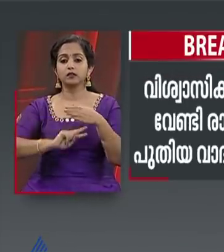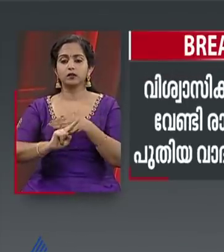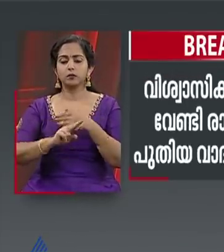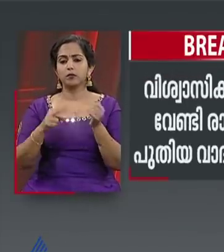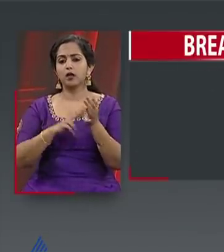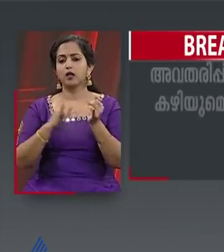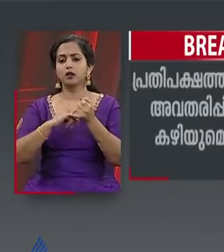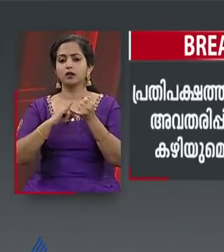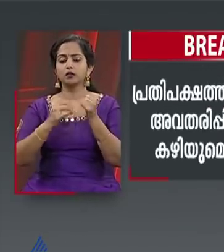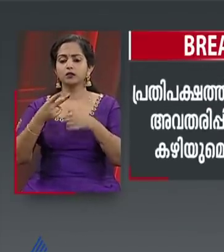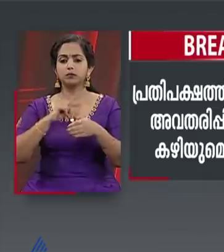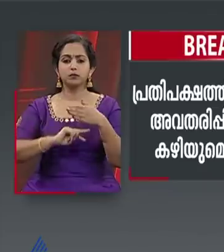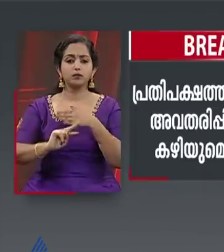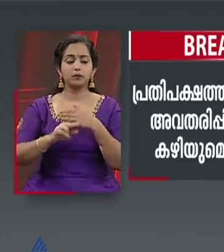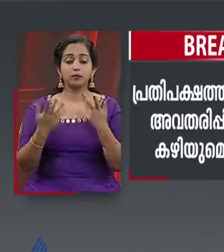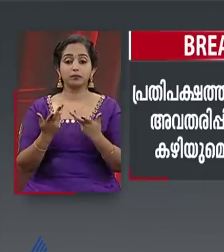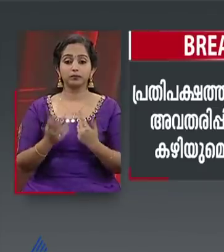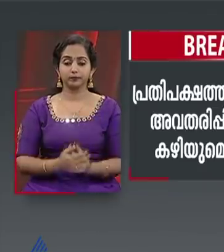നിലയ്ക്കുള്ള വിമർശനങ്ങളാണ് ഇപ്പോൾ ഉയർത്തുന്നത്?